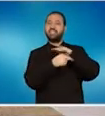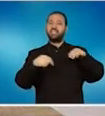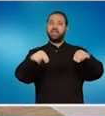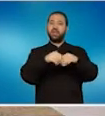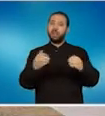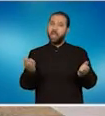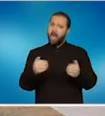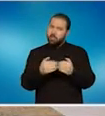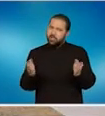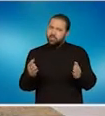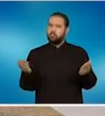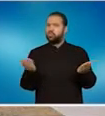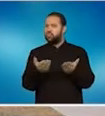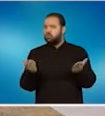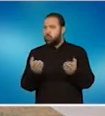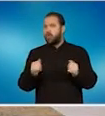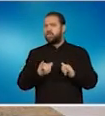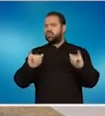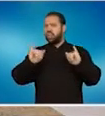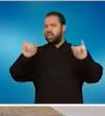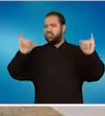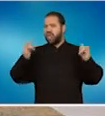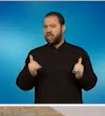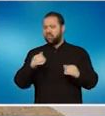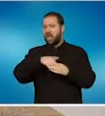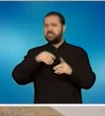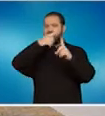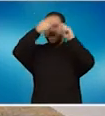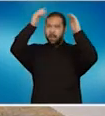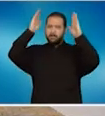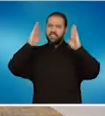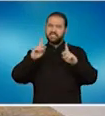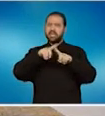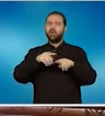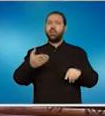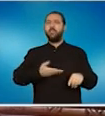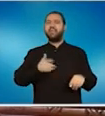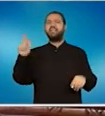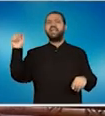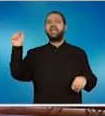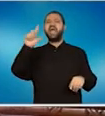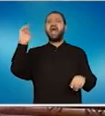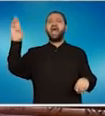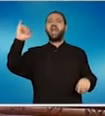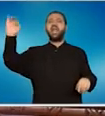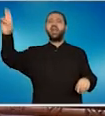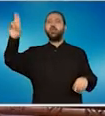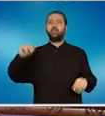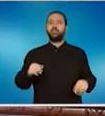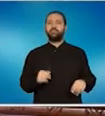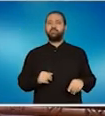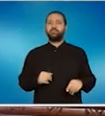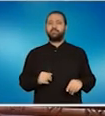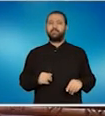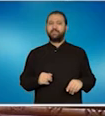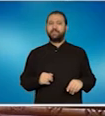ne-am început și școlile și creșterea aceasta în biserică cu Părintele Galeriu. Bucureștii sunt impregnați